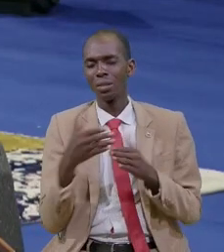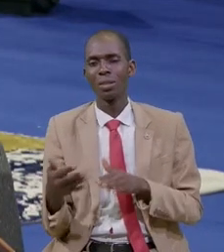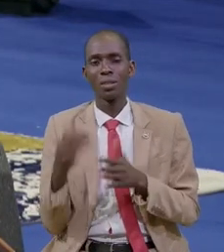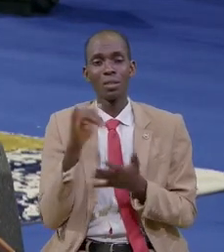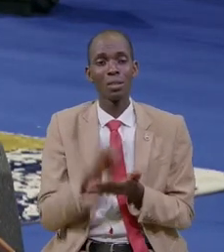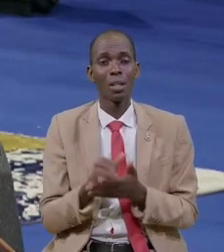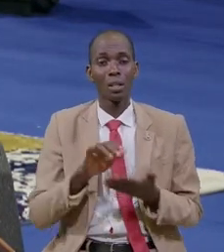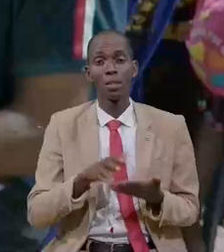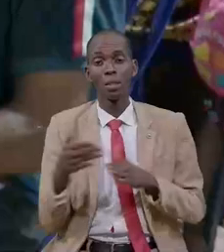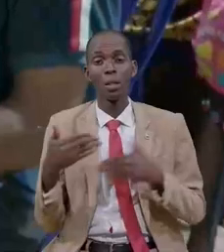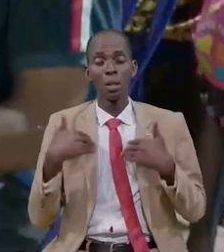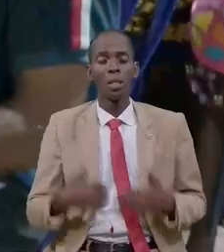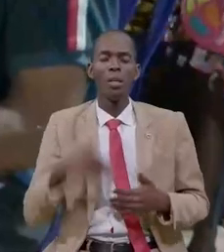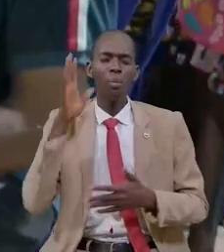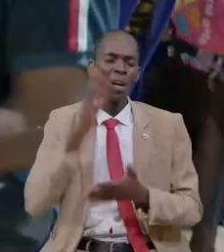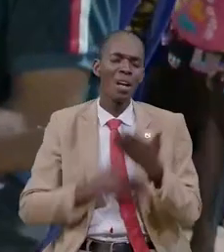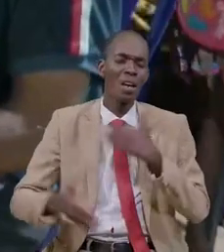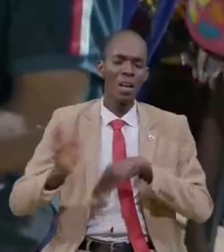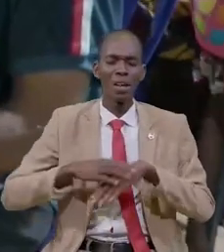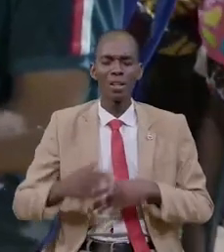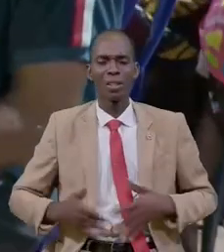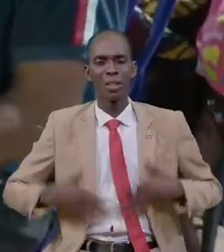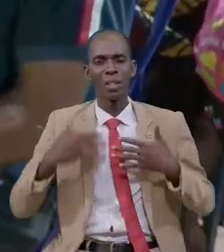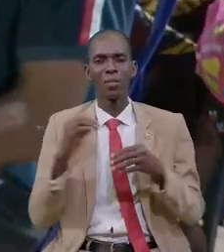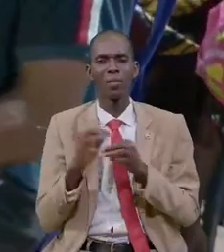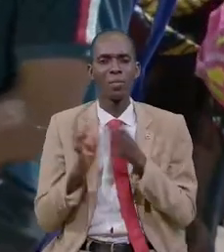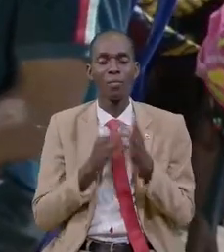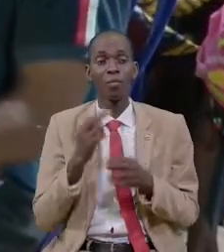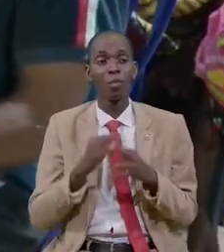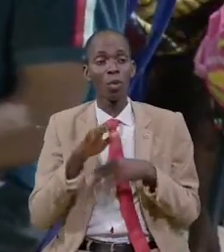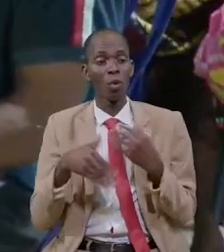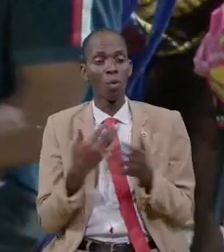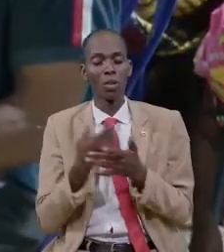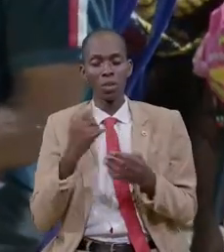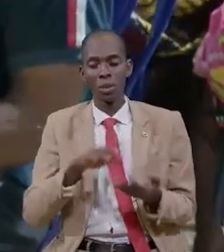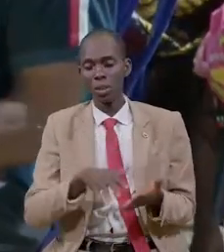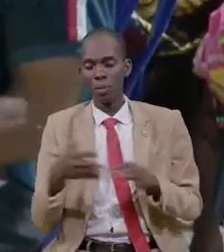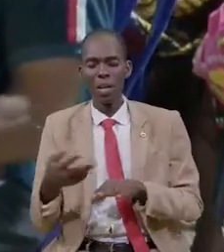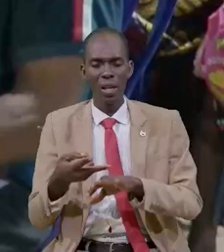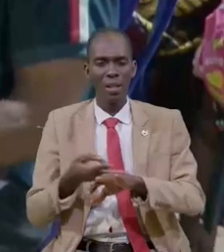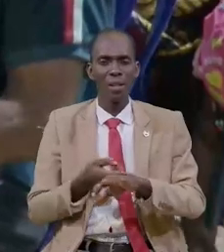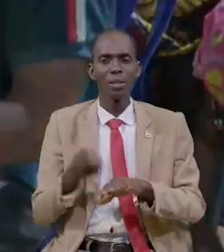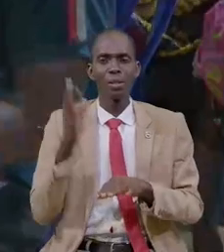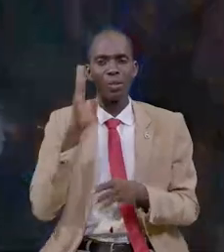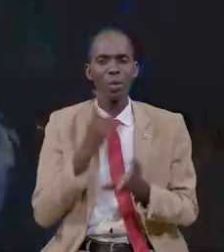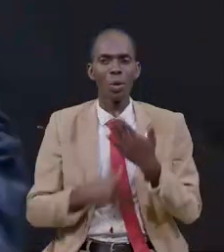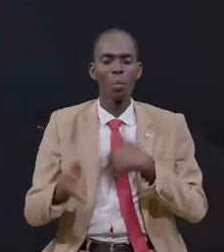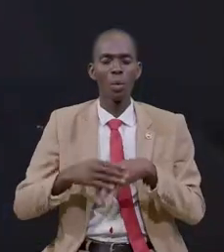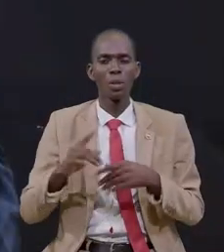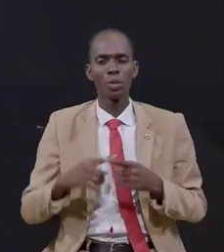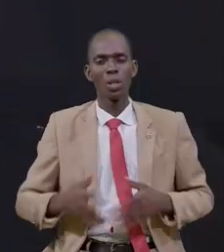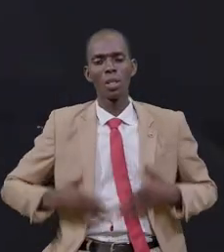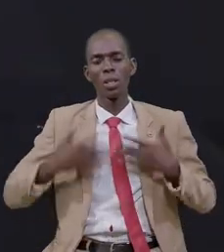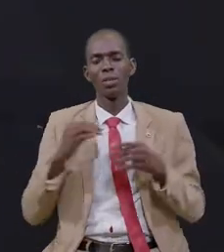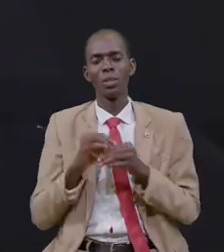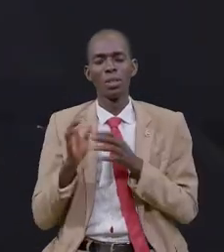Ce corps mort reprendra vie. Ses nerfs morts reprendront vie. Et